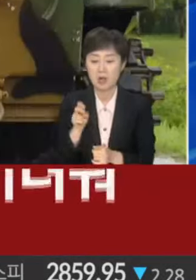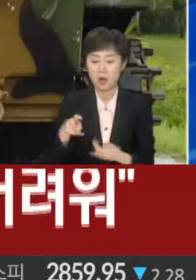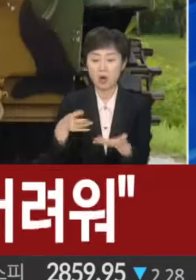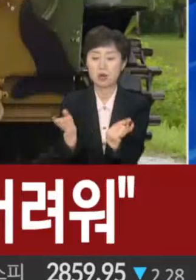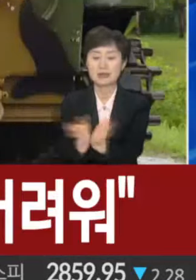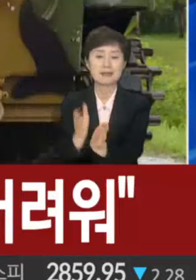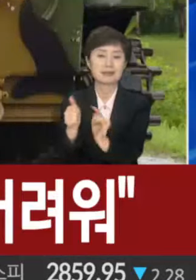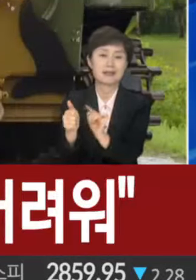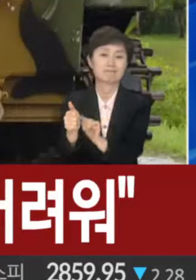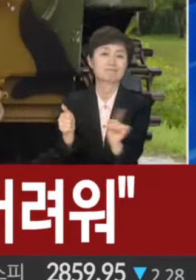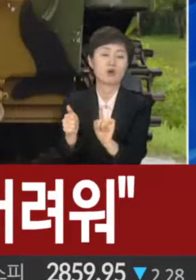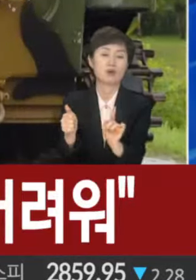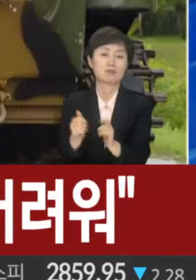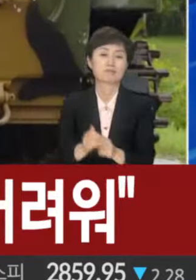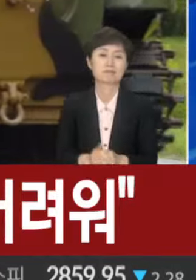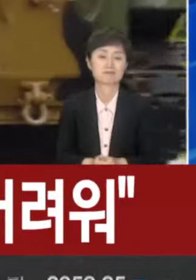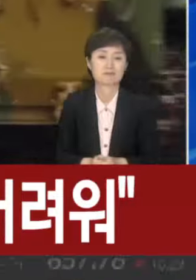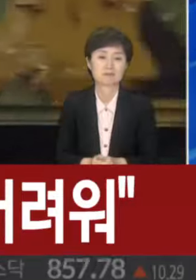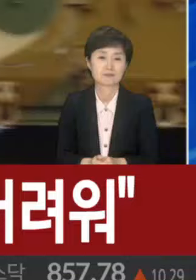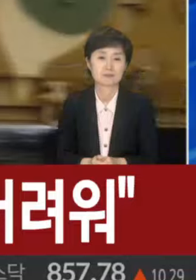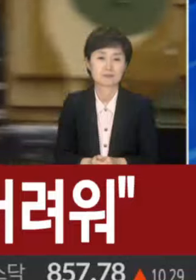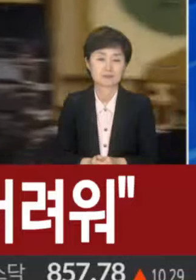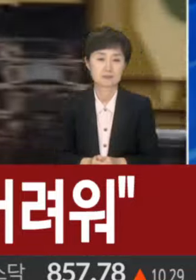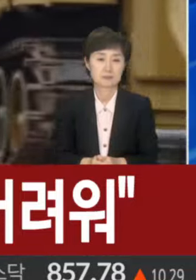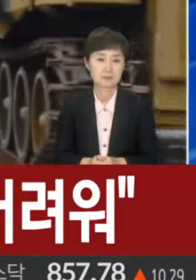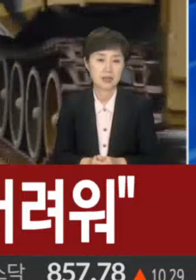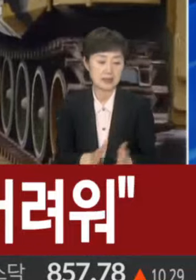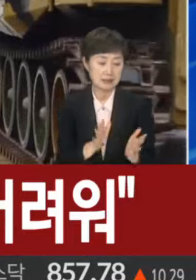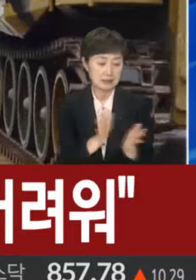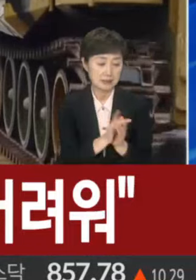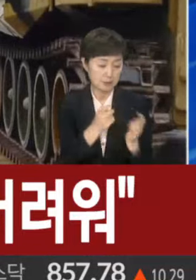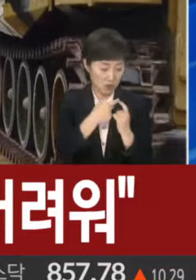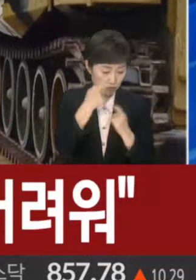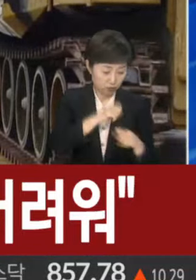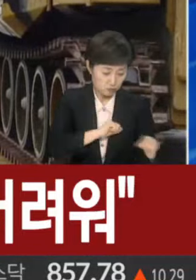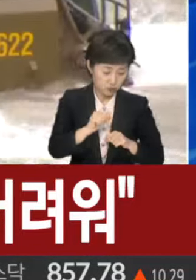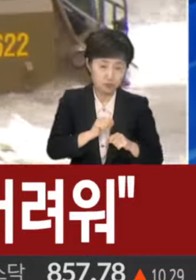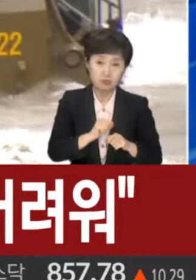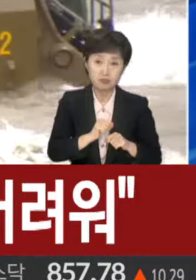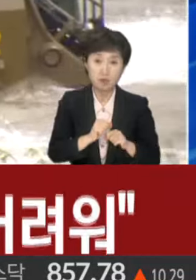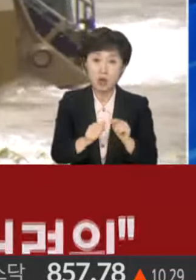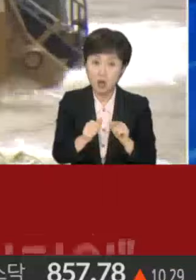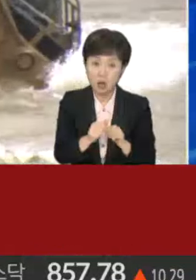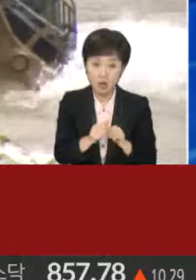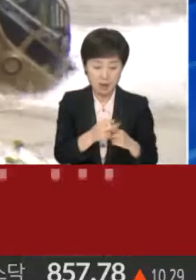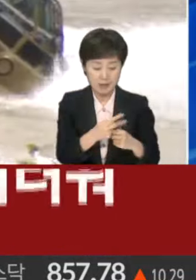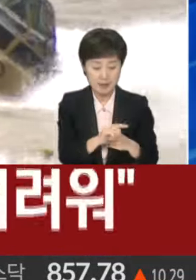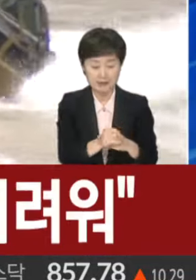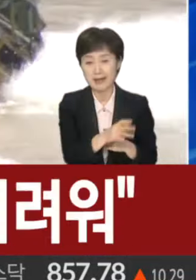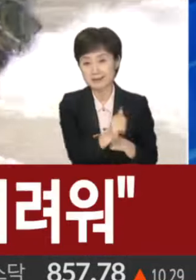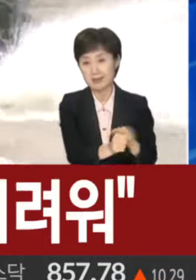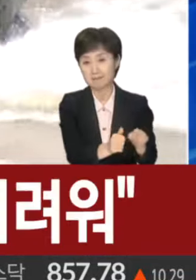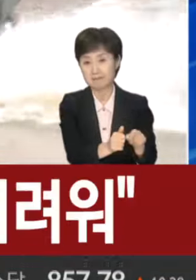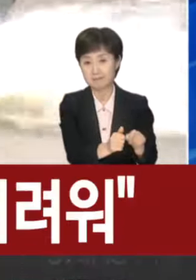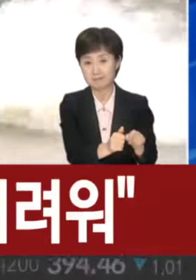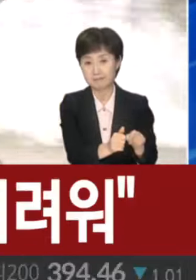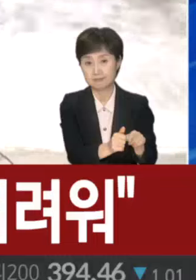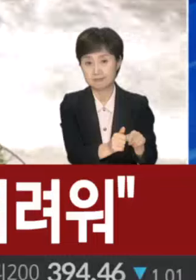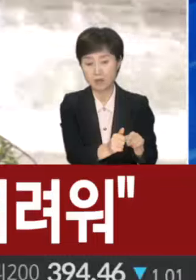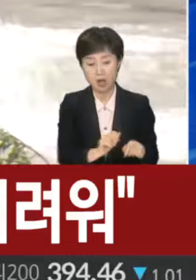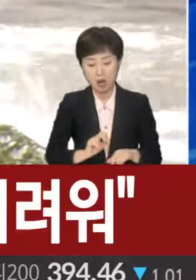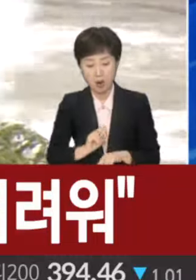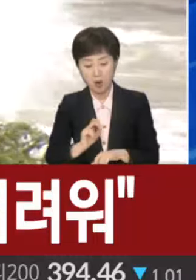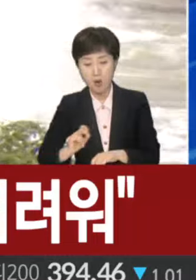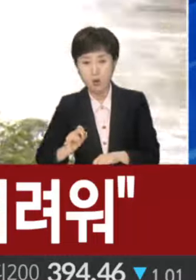하는 존재는 결국에는 이 현장에서 업무를 수행하는 대대장. 근데 특히 이게 포병이었단 말이죠. 그러니까 수중수색 업무에 익숙하지 않은 포병의